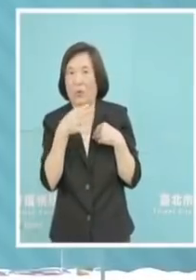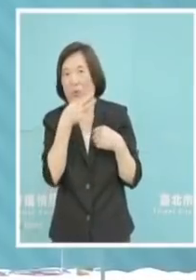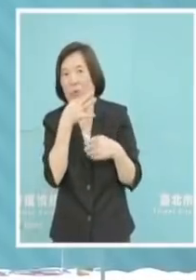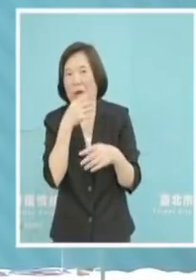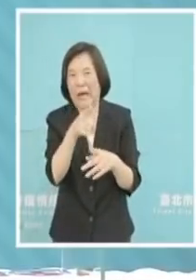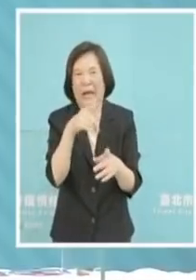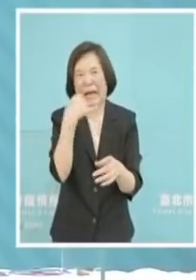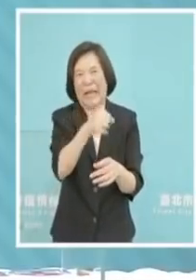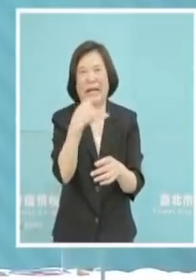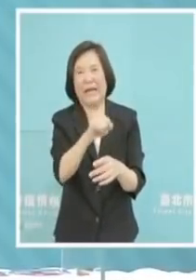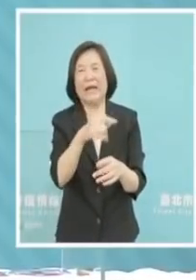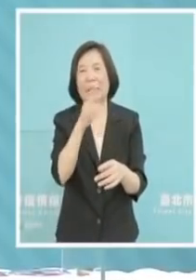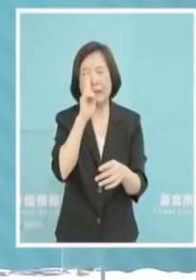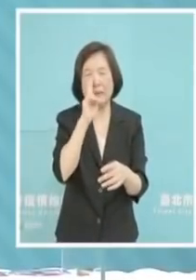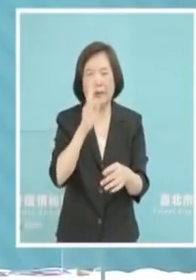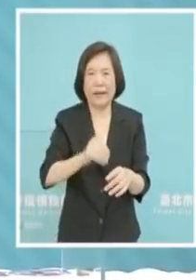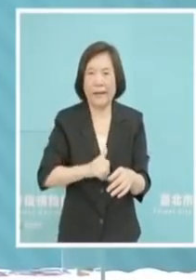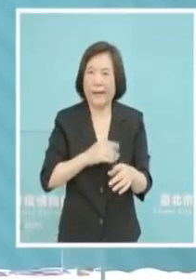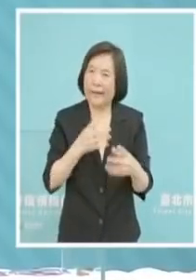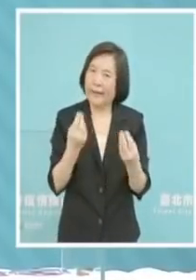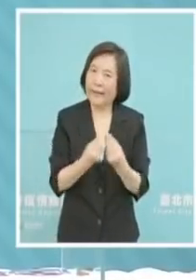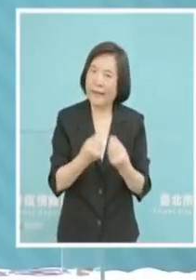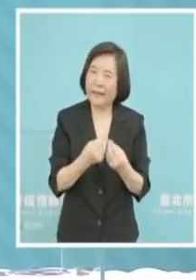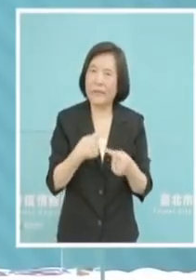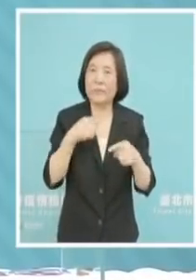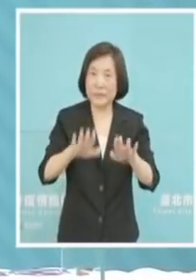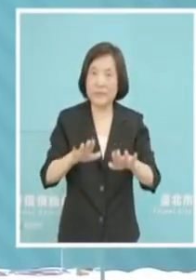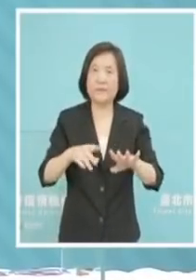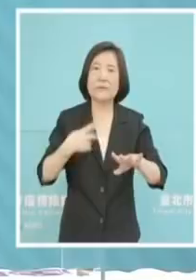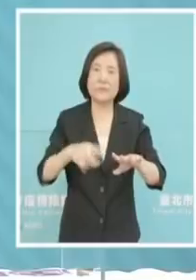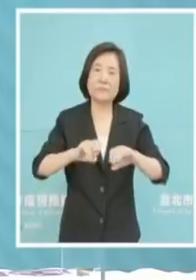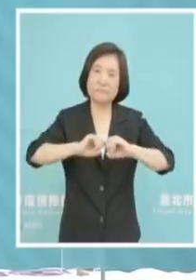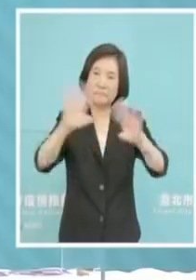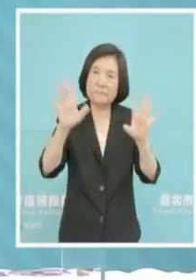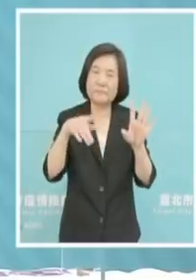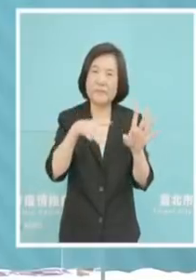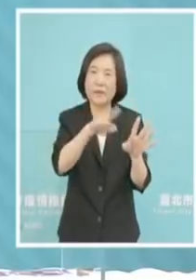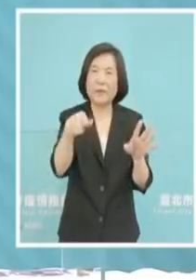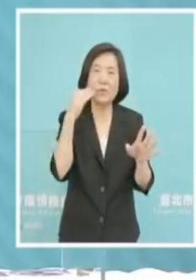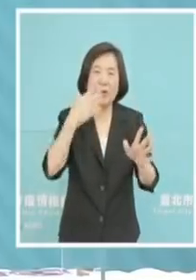第三天就恢复正常了，安全还是安全，但是副作用比较强。